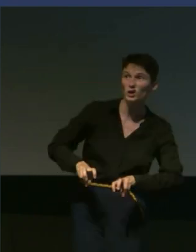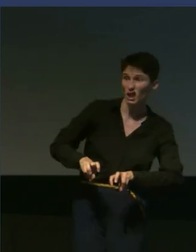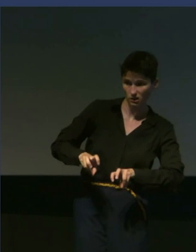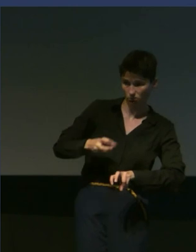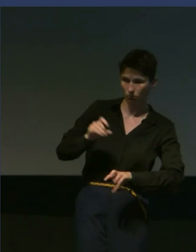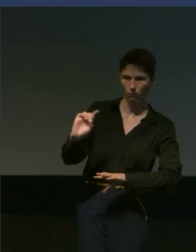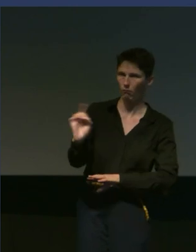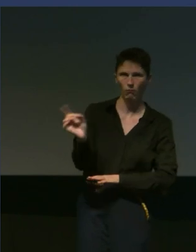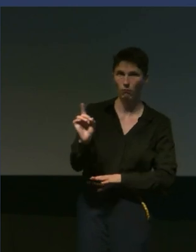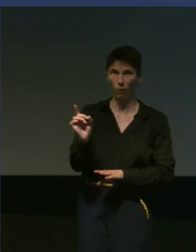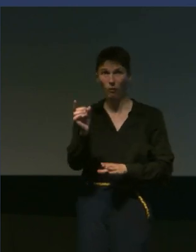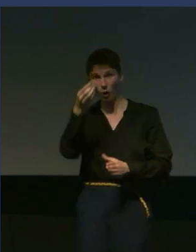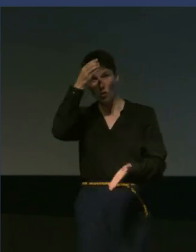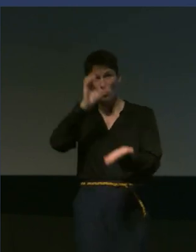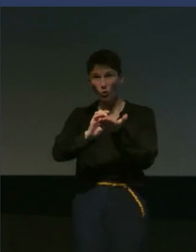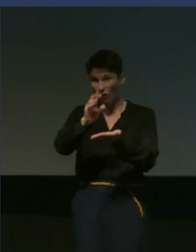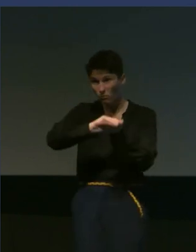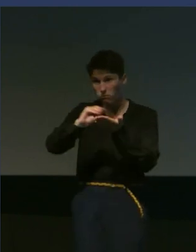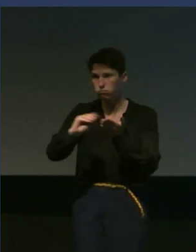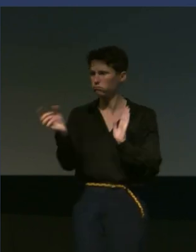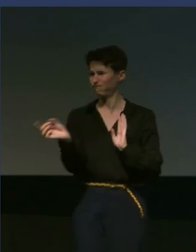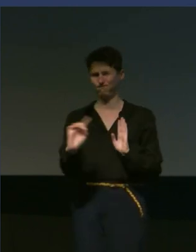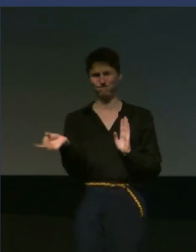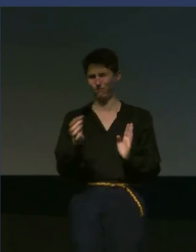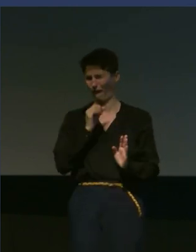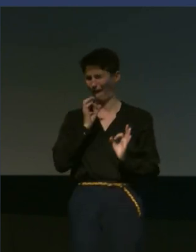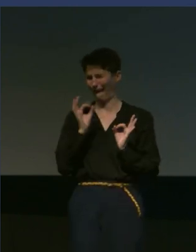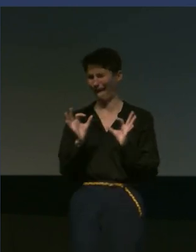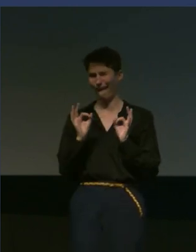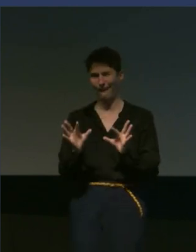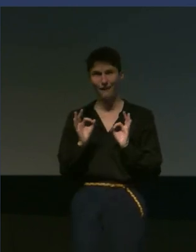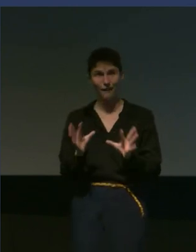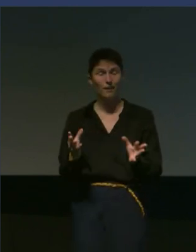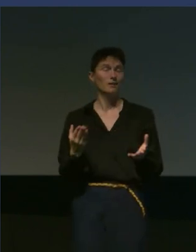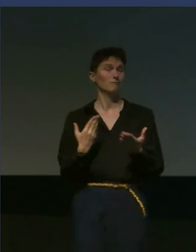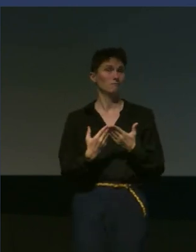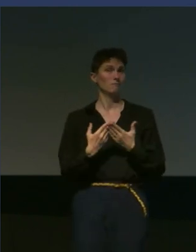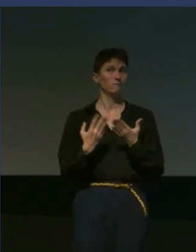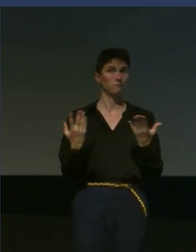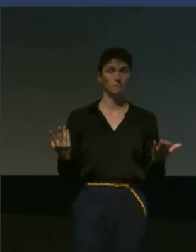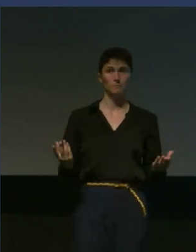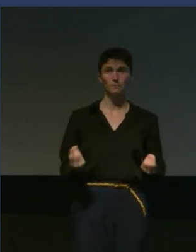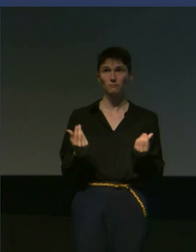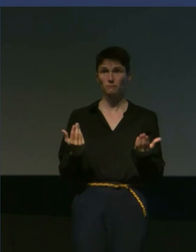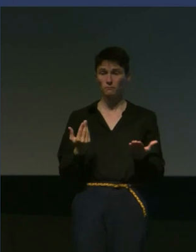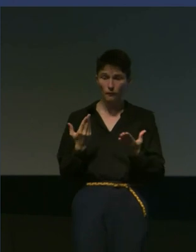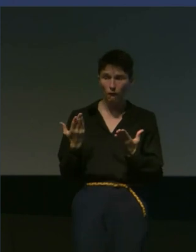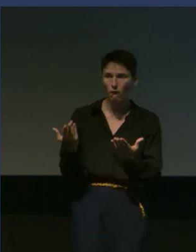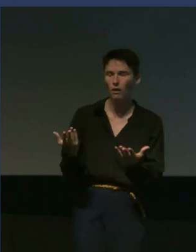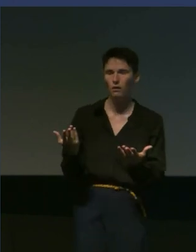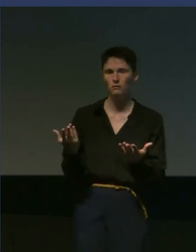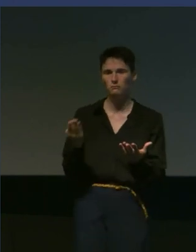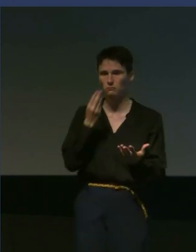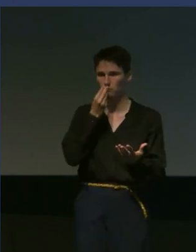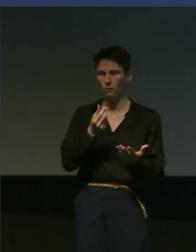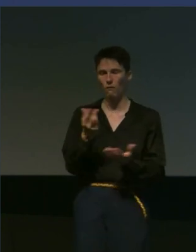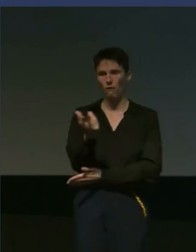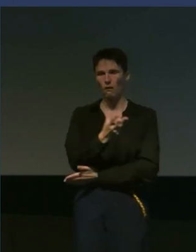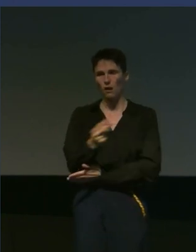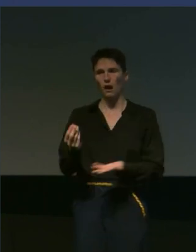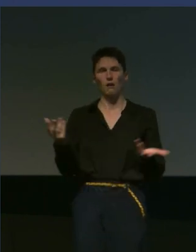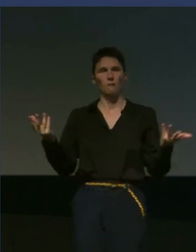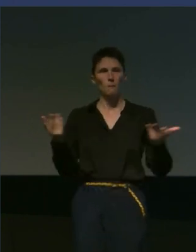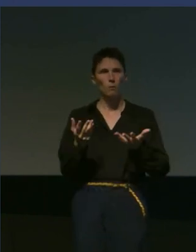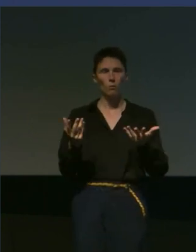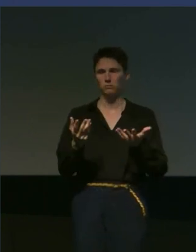docteurs en quoi que ce soit. Et donc, À partir de là, ce qui est grave, c'est que les gens donnent